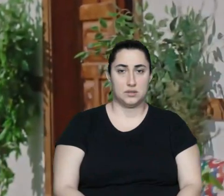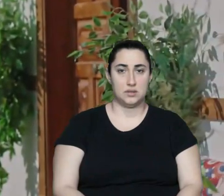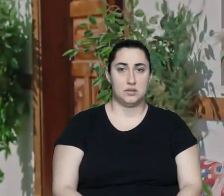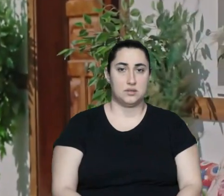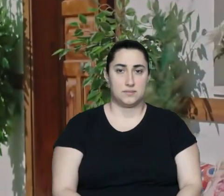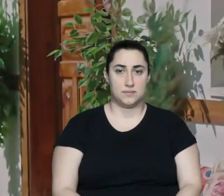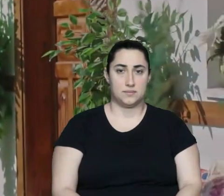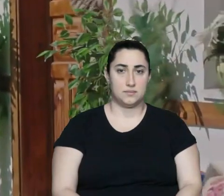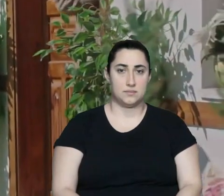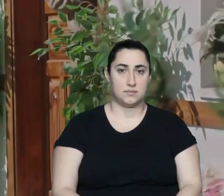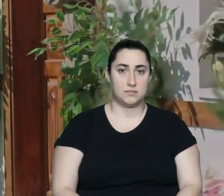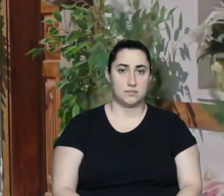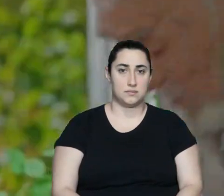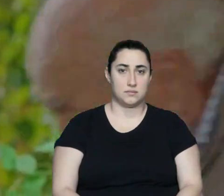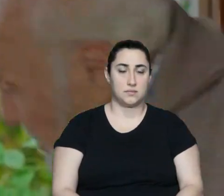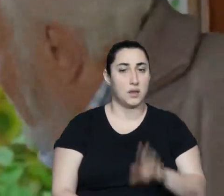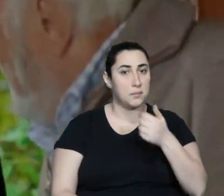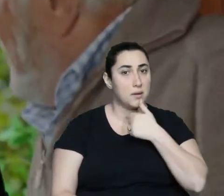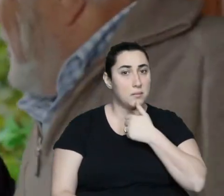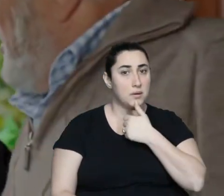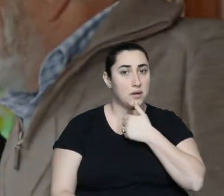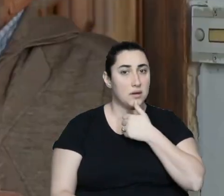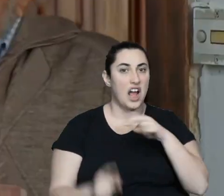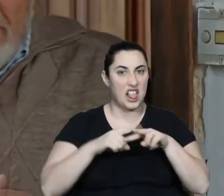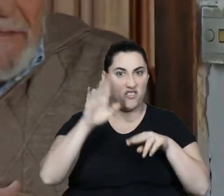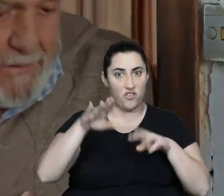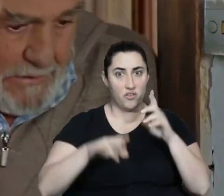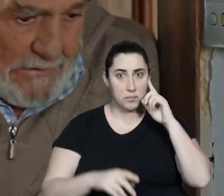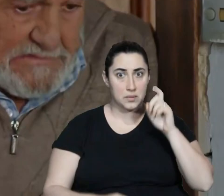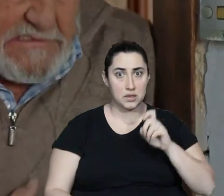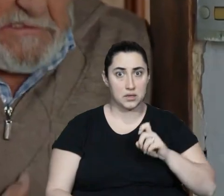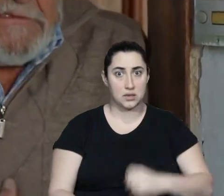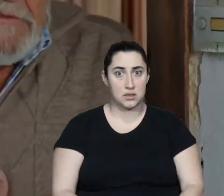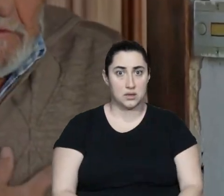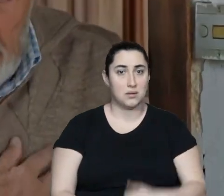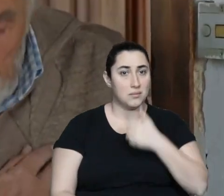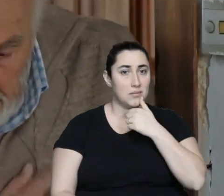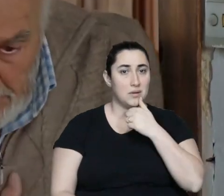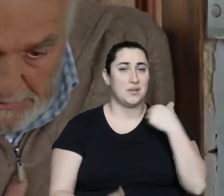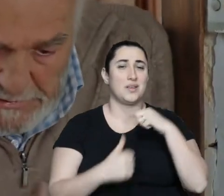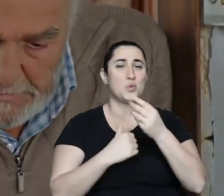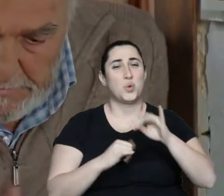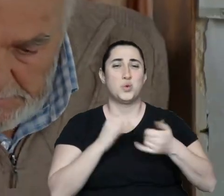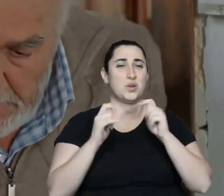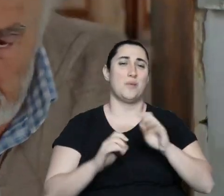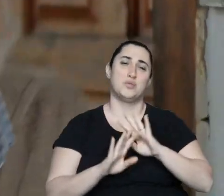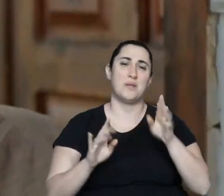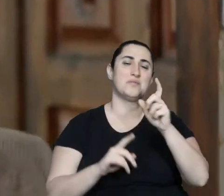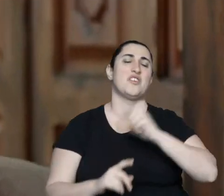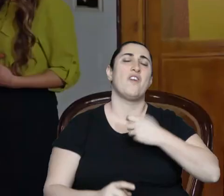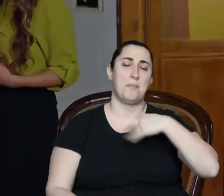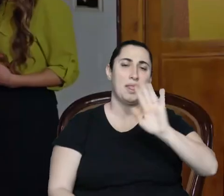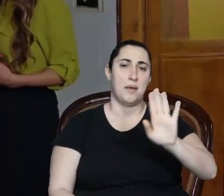çıktı. Ha baba, Alev içeride mi? Baba yine çocuk yapıyorsun değil mi? Sen cevap